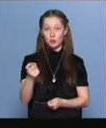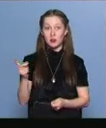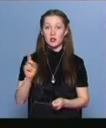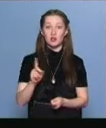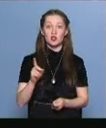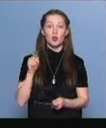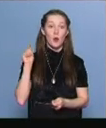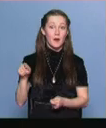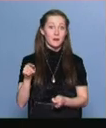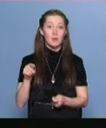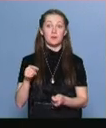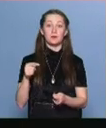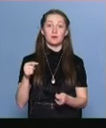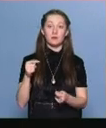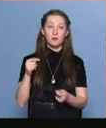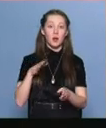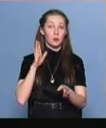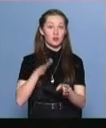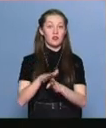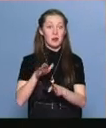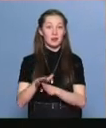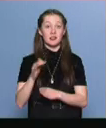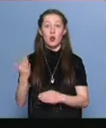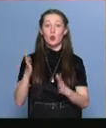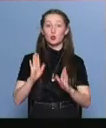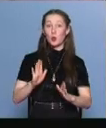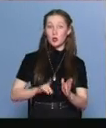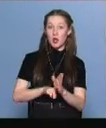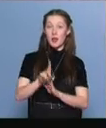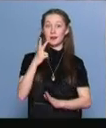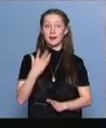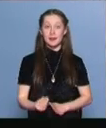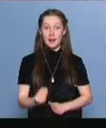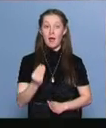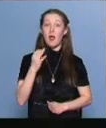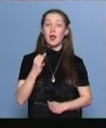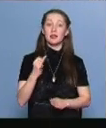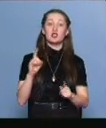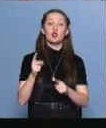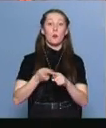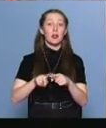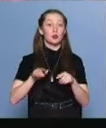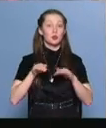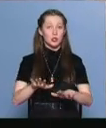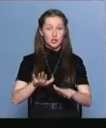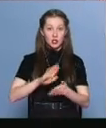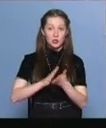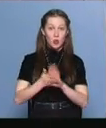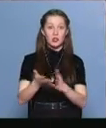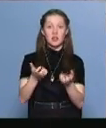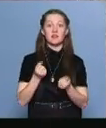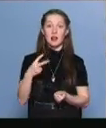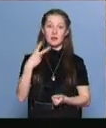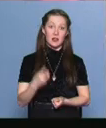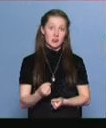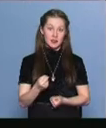не будет, но попросил немного времени. В должности он только 3 дня. Однако срок на то, чтобы разрулить ситуацию, взял небольшой –